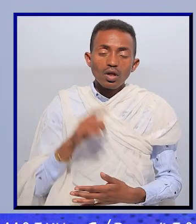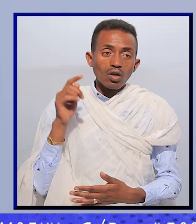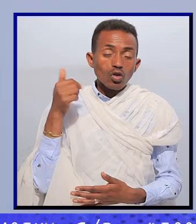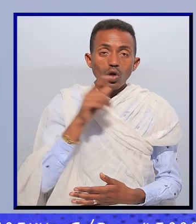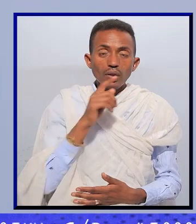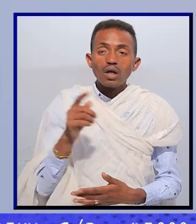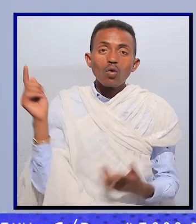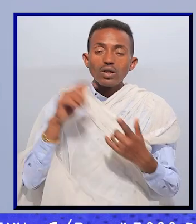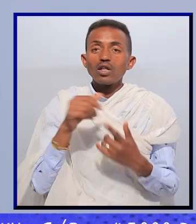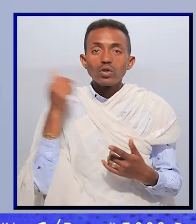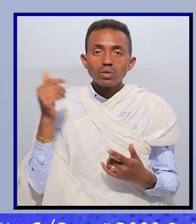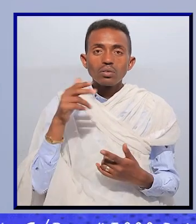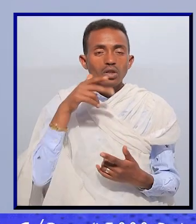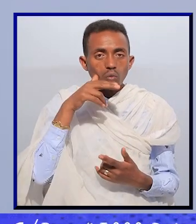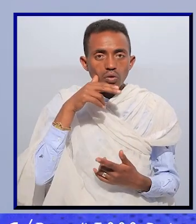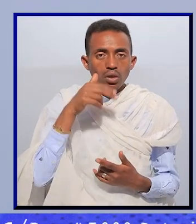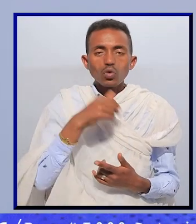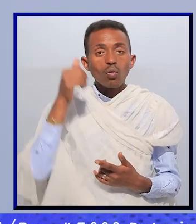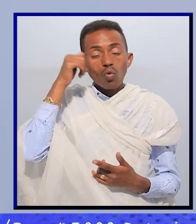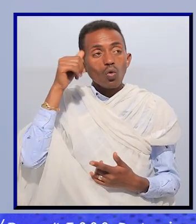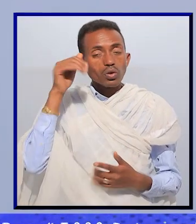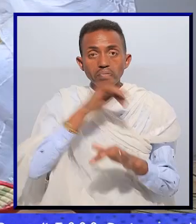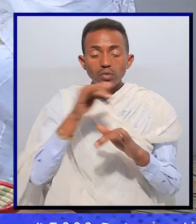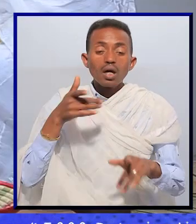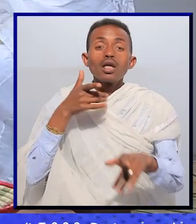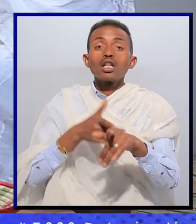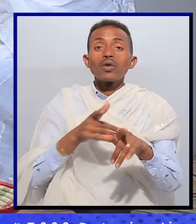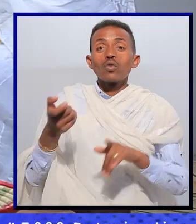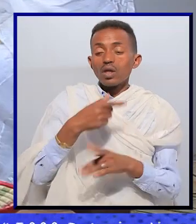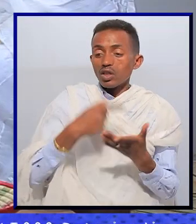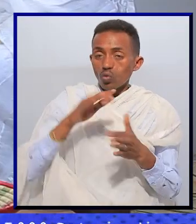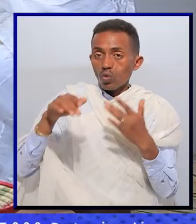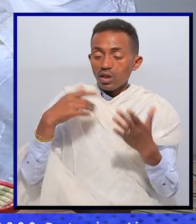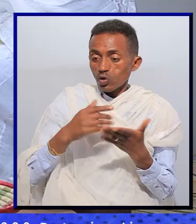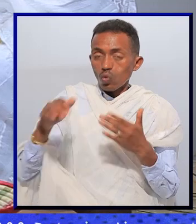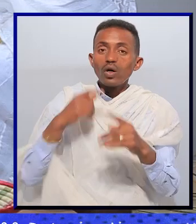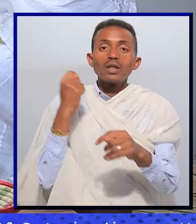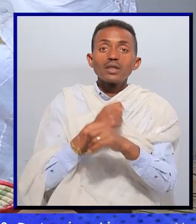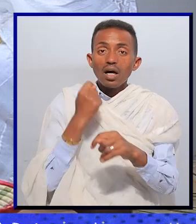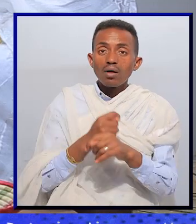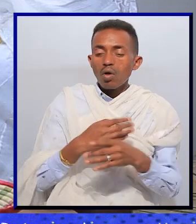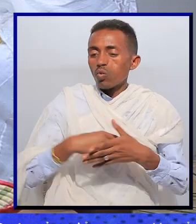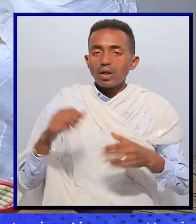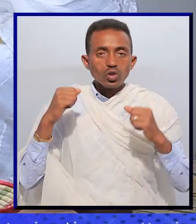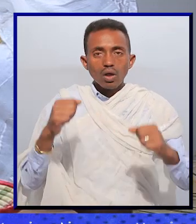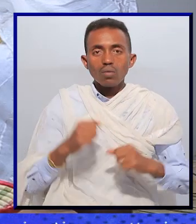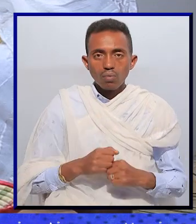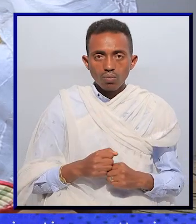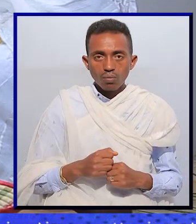ሆነች ሌሎች መሰል እህቶችና ወንዶችም ግብረ ሰዶማውያን የሆኑ ወንዶችም ከዚህ ድርጊታቸው መውጣት